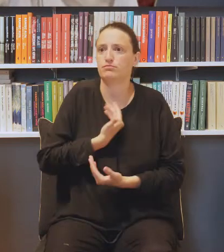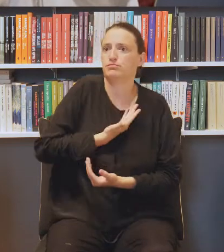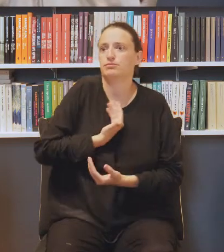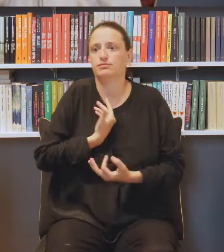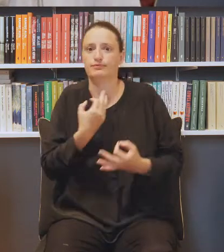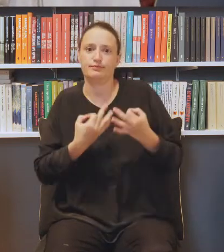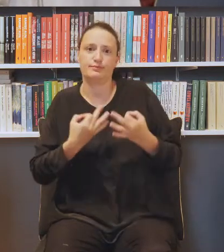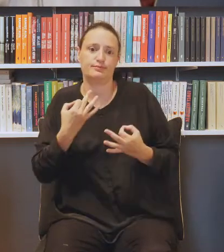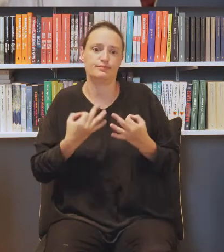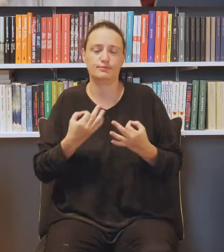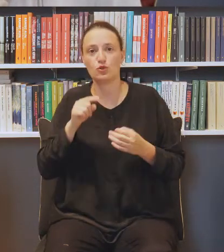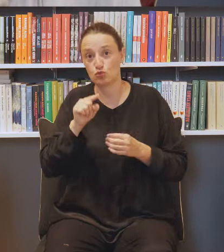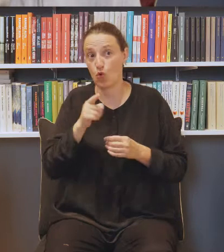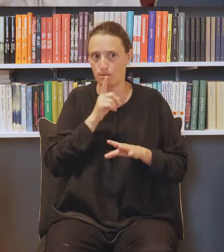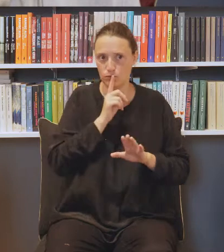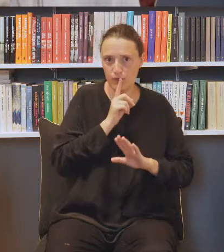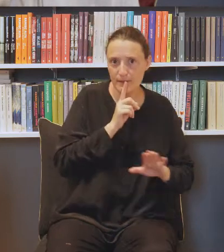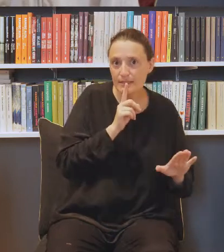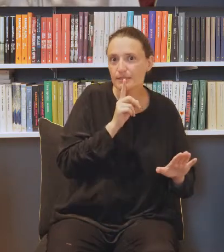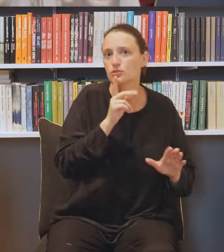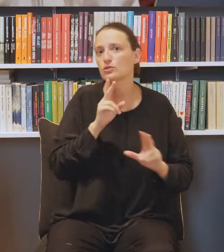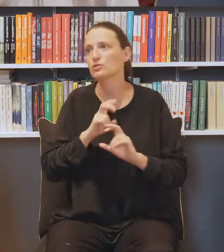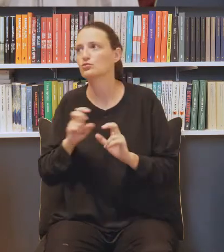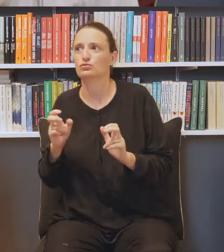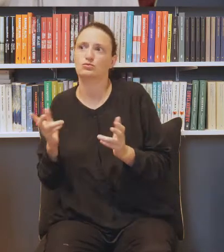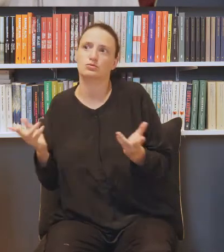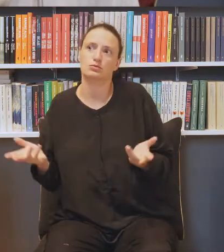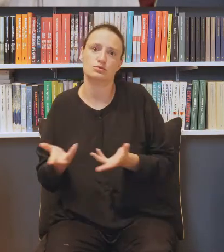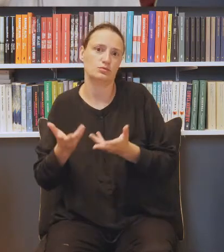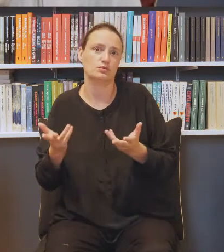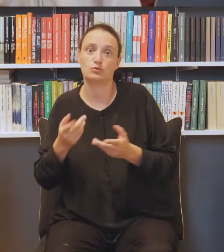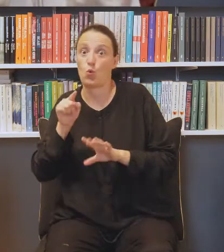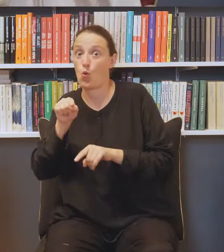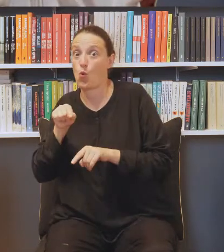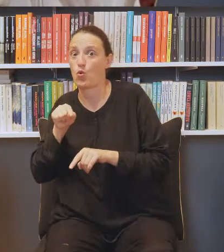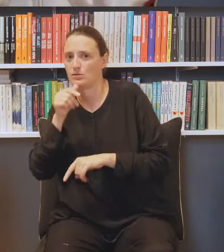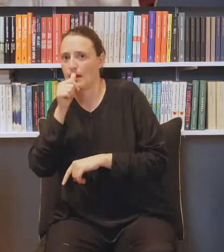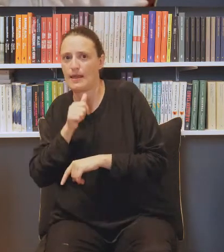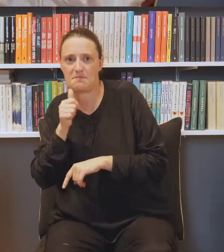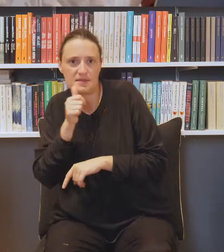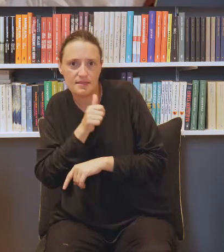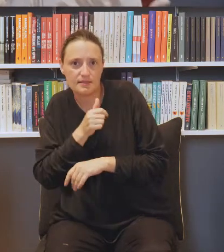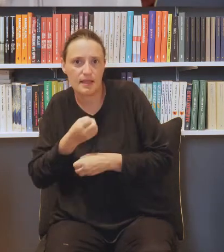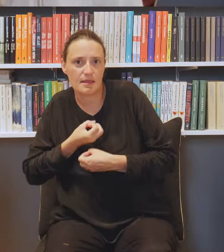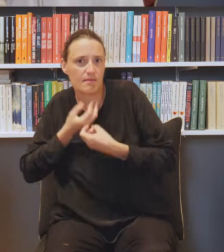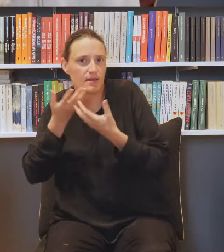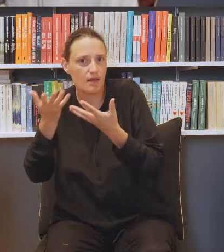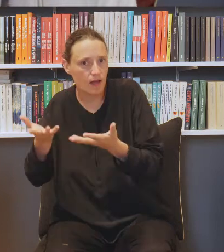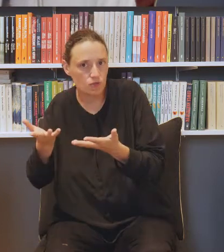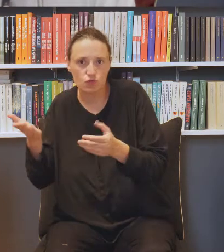czy to jest coś, co ona przemilcza przed czytelnikiem, czy właśnie ma jakieś takie tajemnice, które nie są